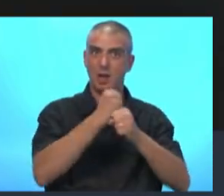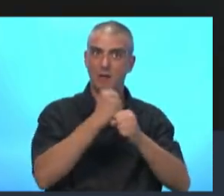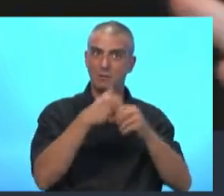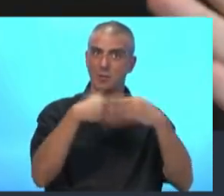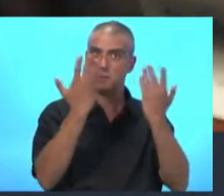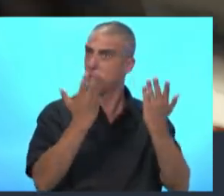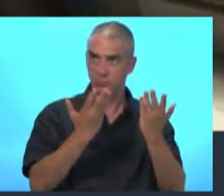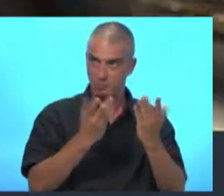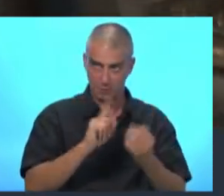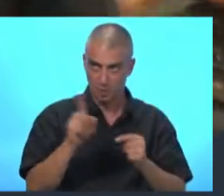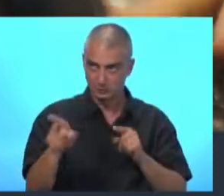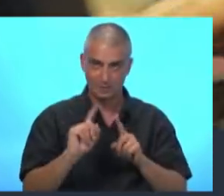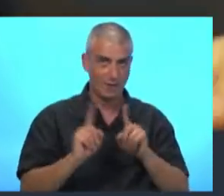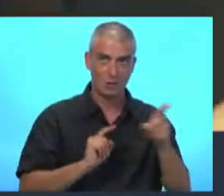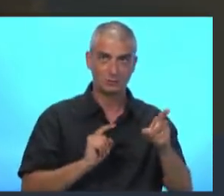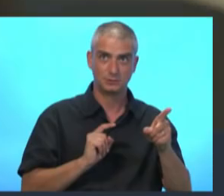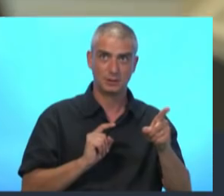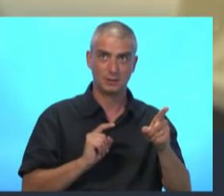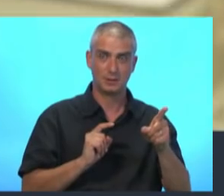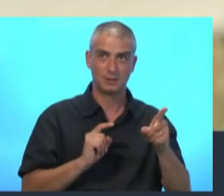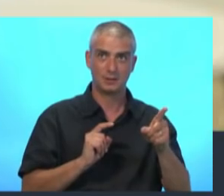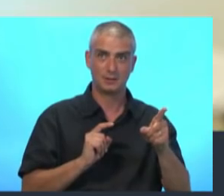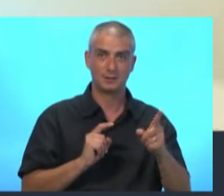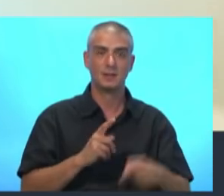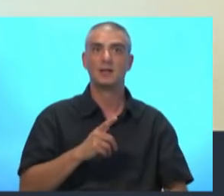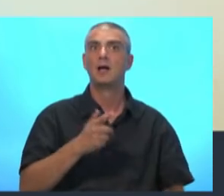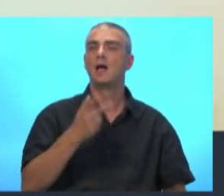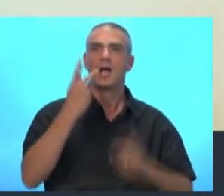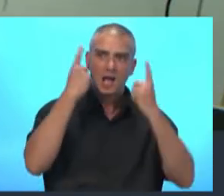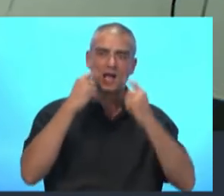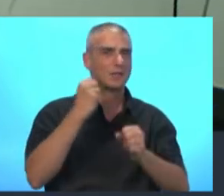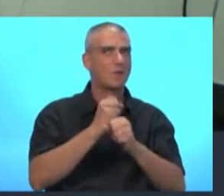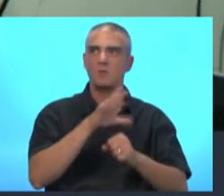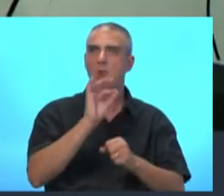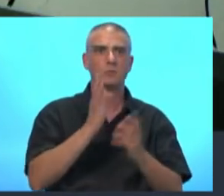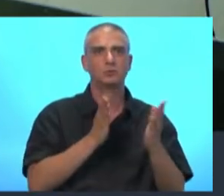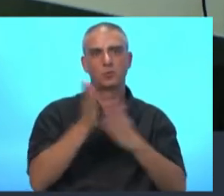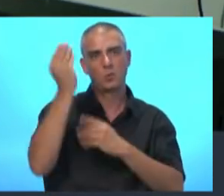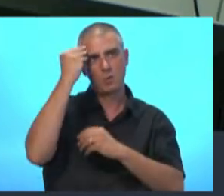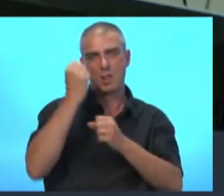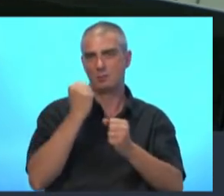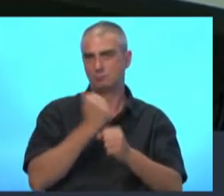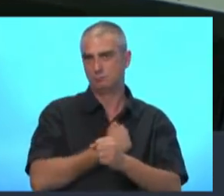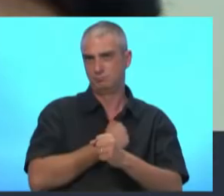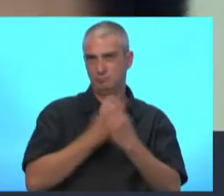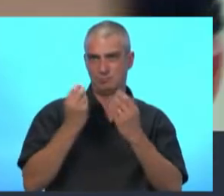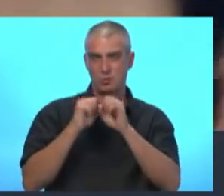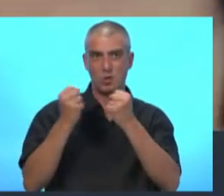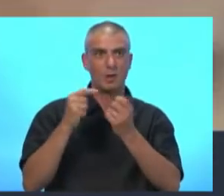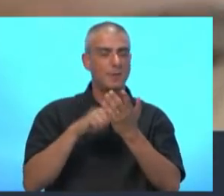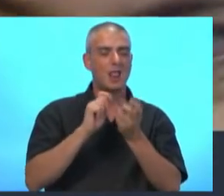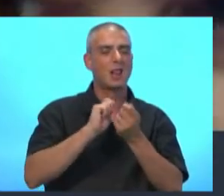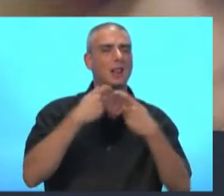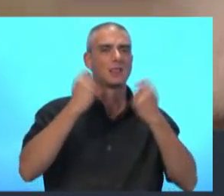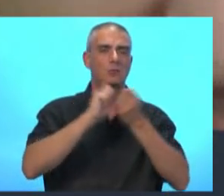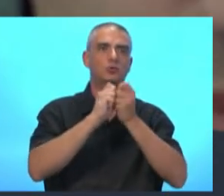פשוט? לא לזה ולא לזה? החרדים העובדים לא מצאו את מקומם בעולם התורני. הסיבה פשוטה. שינוי תרבותי